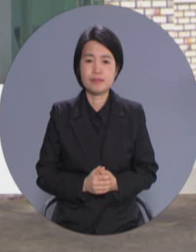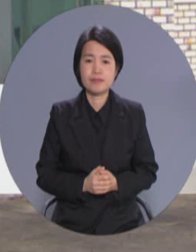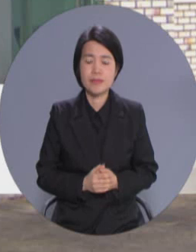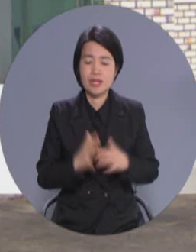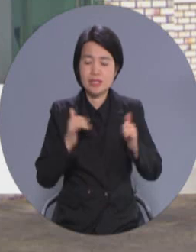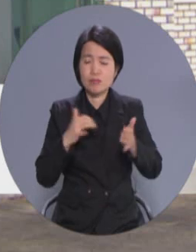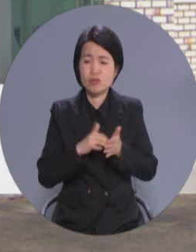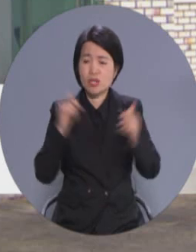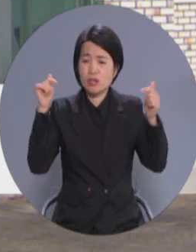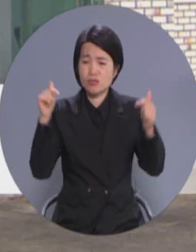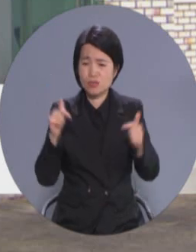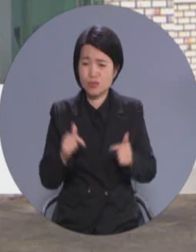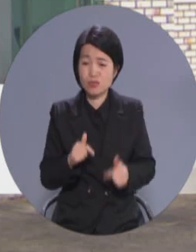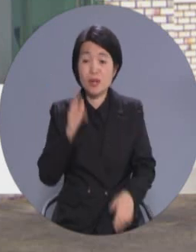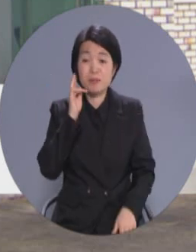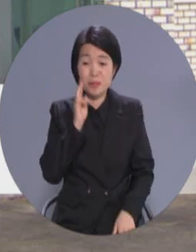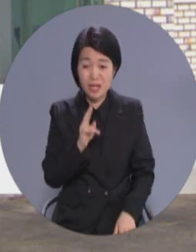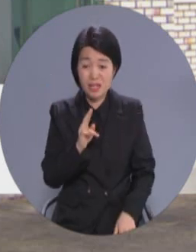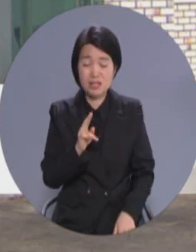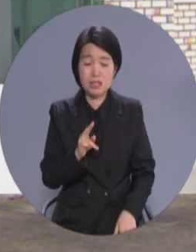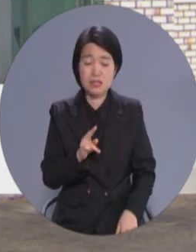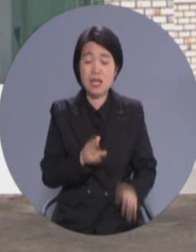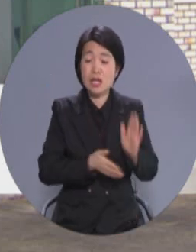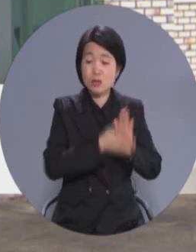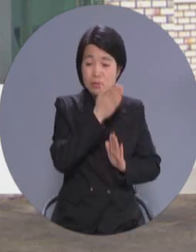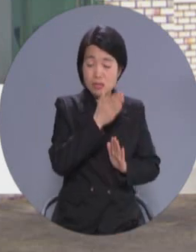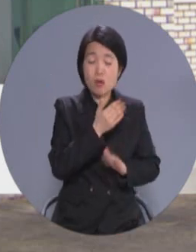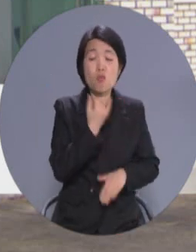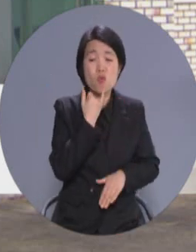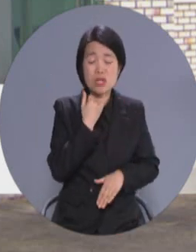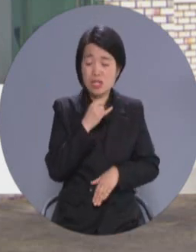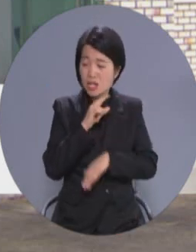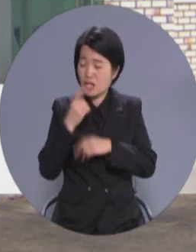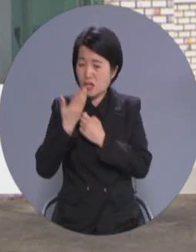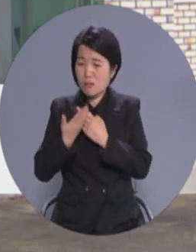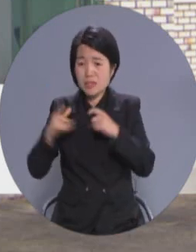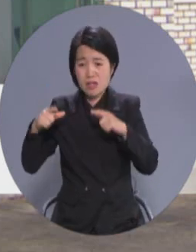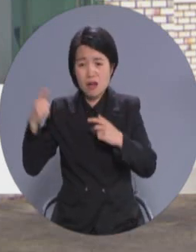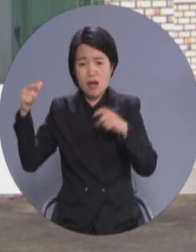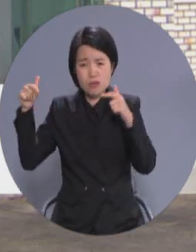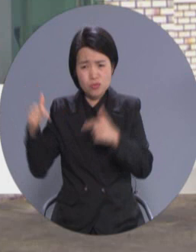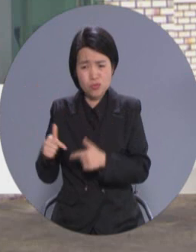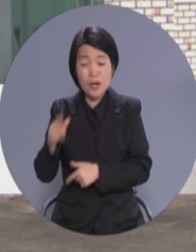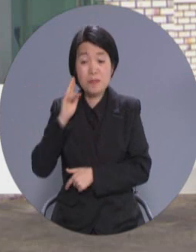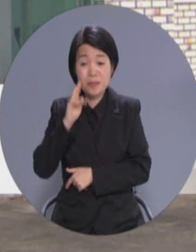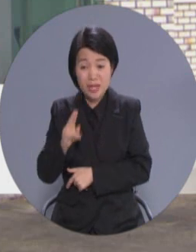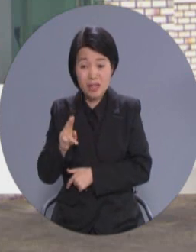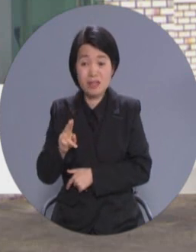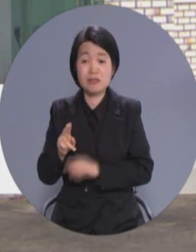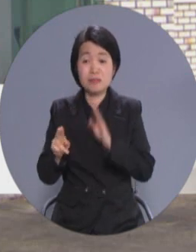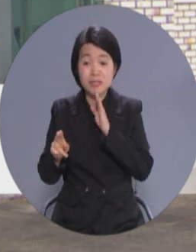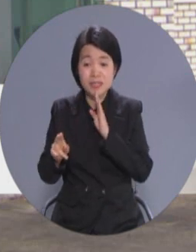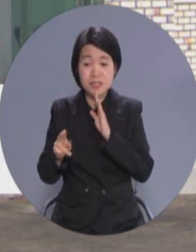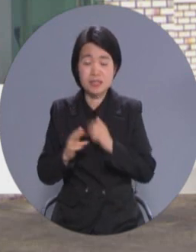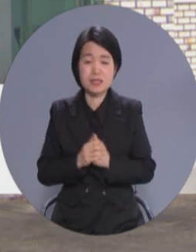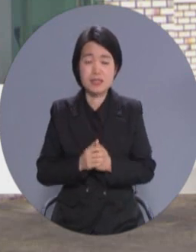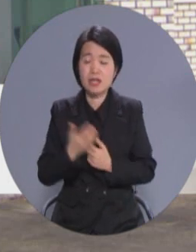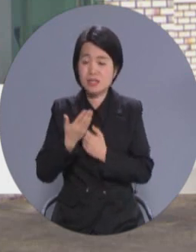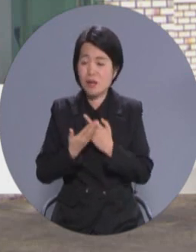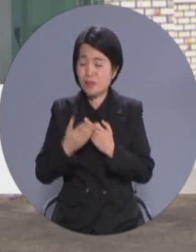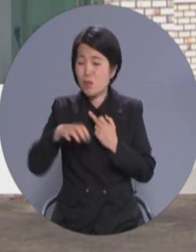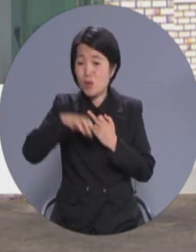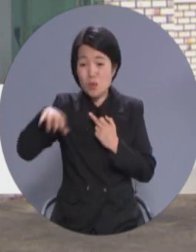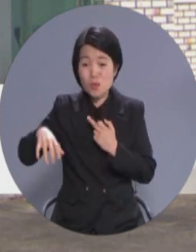인구 소멸 위기가 확산되는 가운데 육지보다는 섬 지역의 인구 감소가 심각한 실정입니다. 섬으로